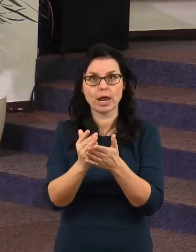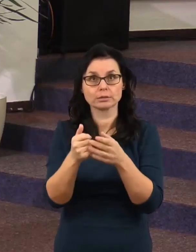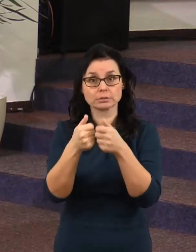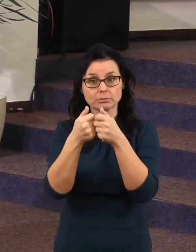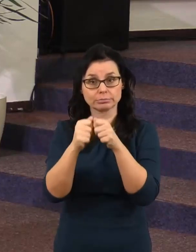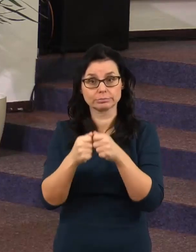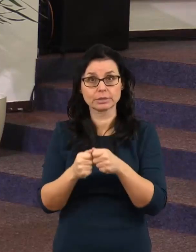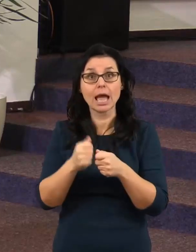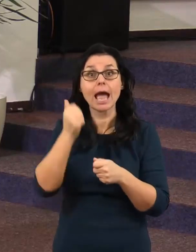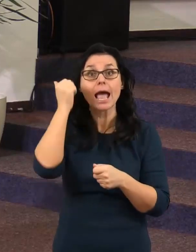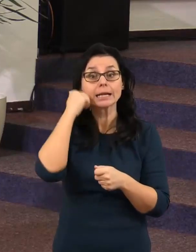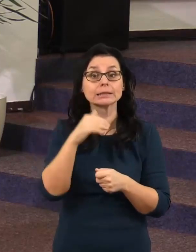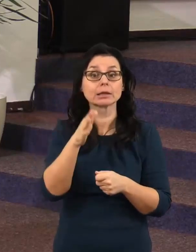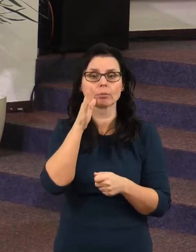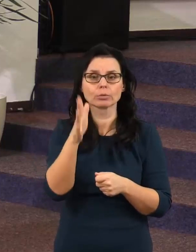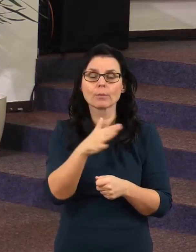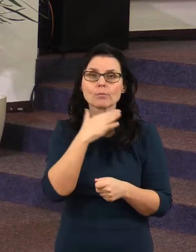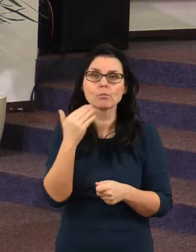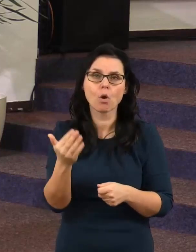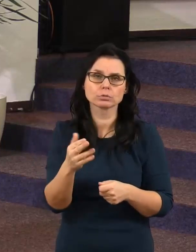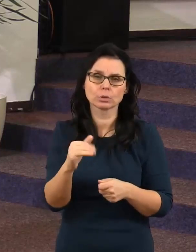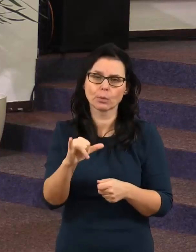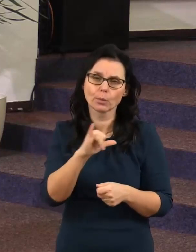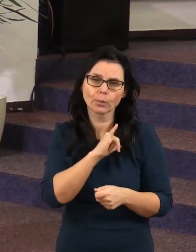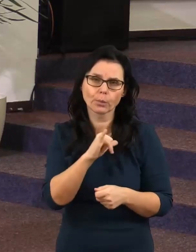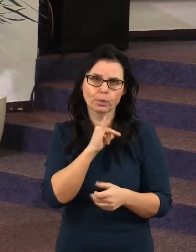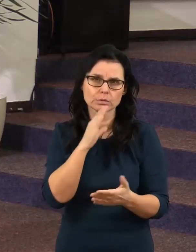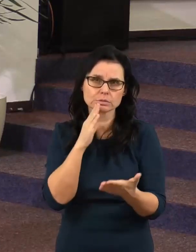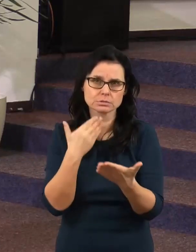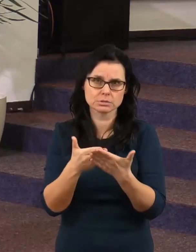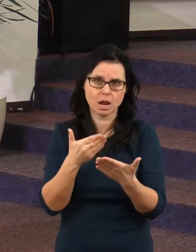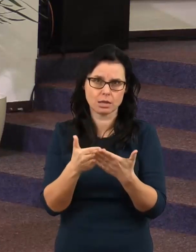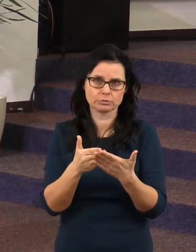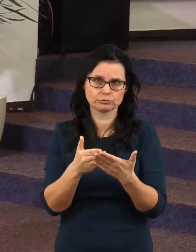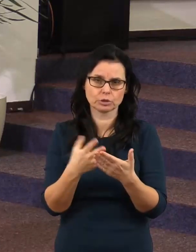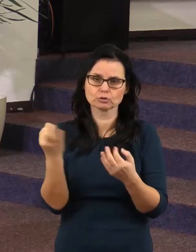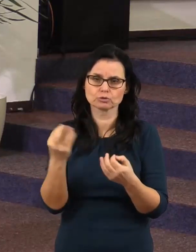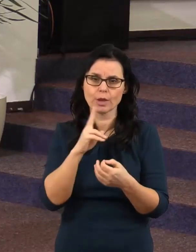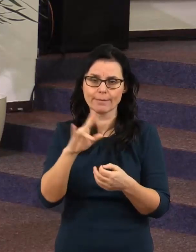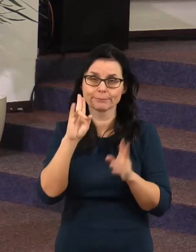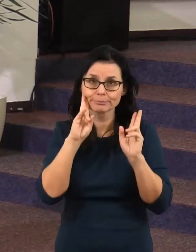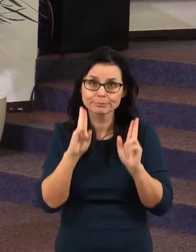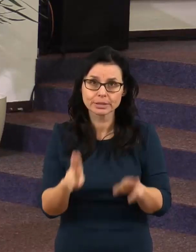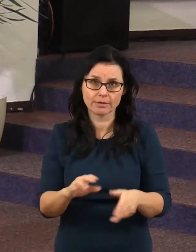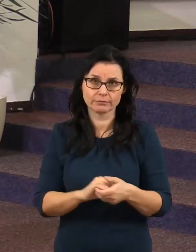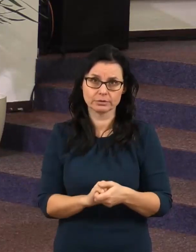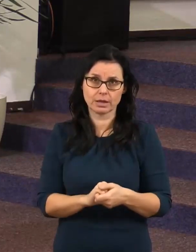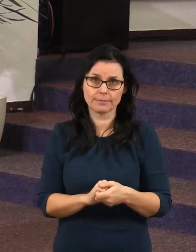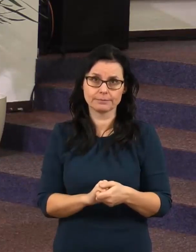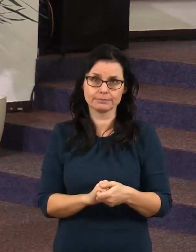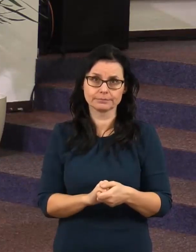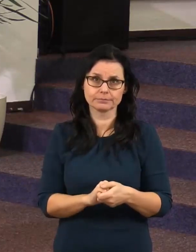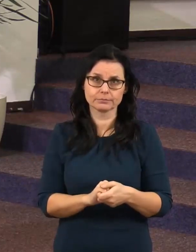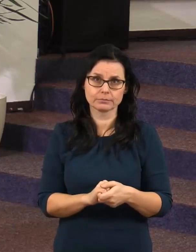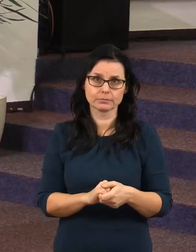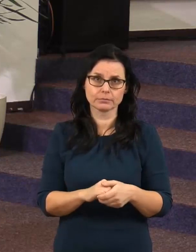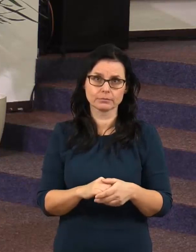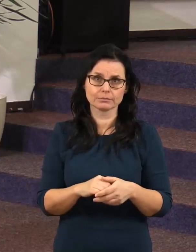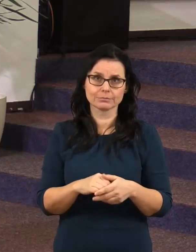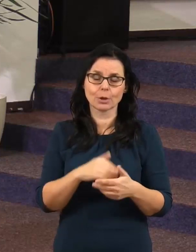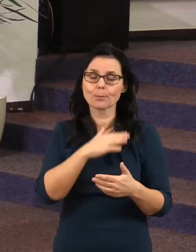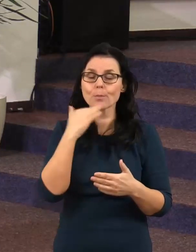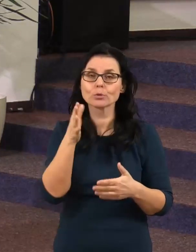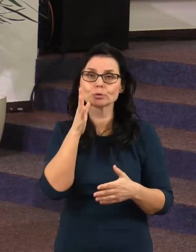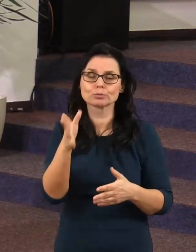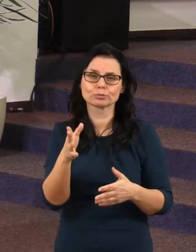Lidem bude nesmírně záležet na tom, co je pravda. Nesmírně jim bude